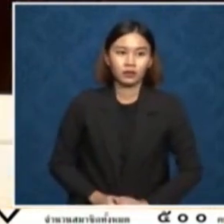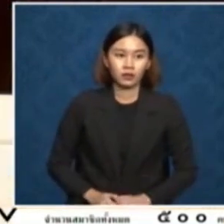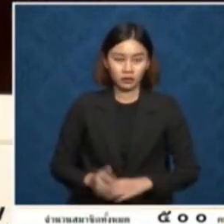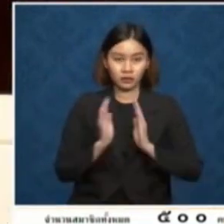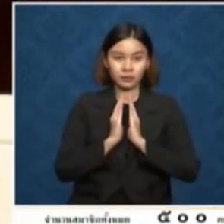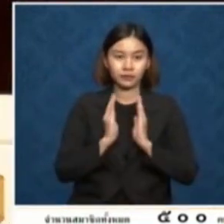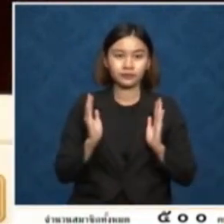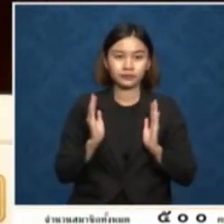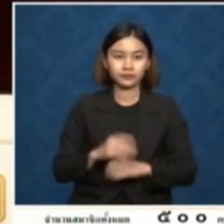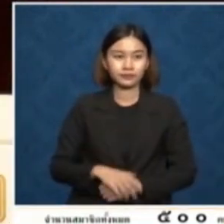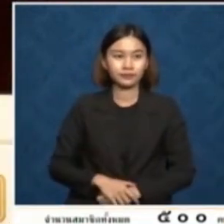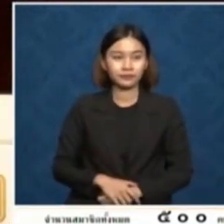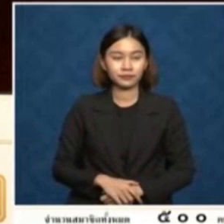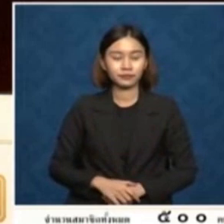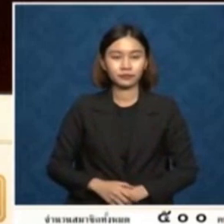ครับขอบคุณครับ